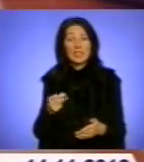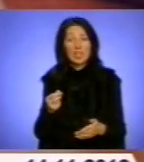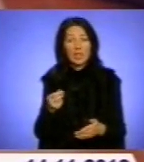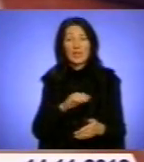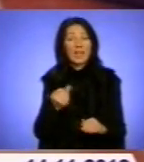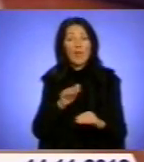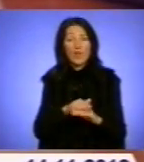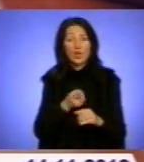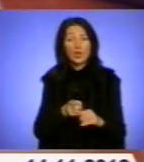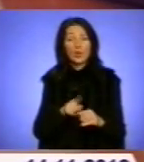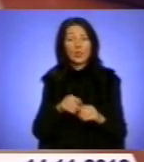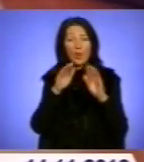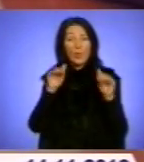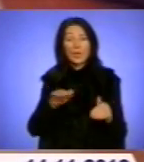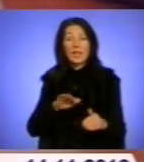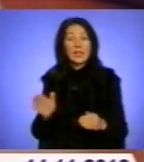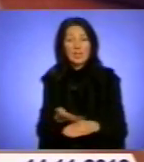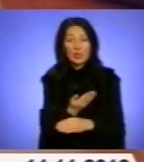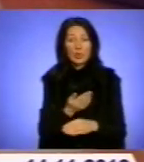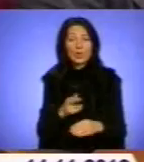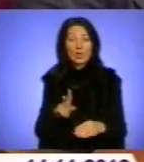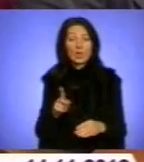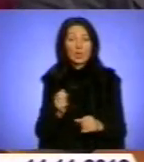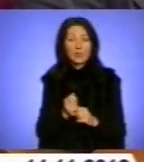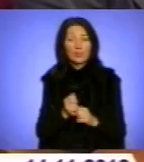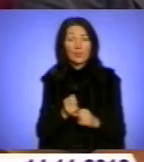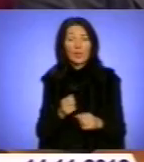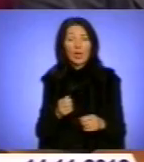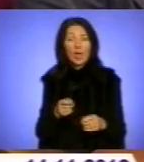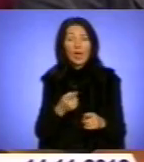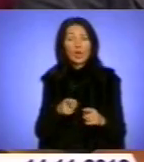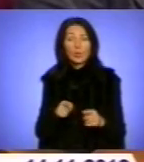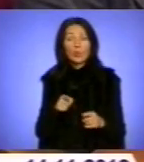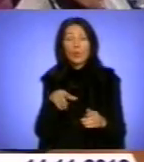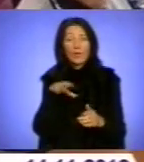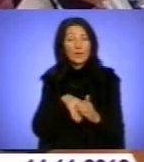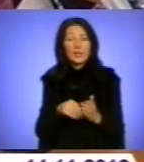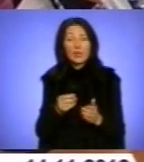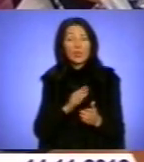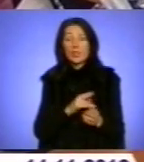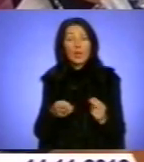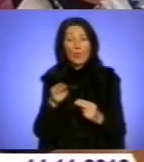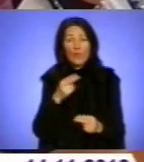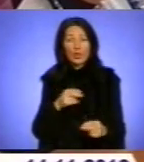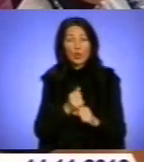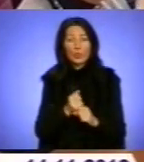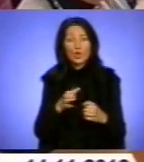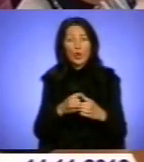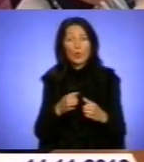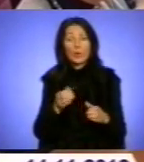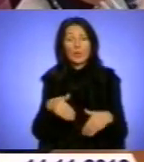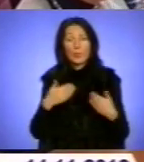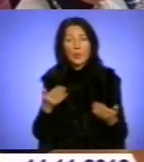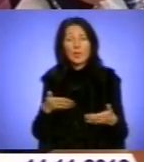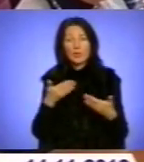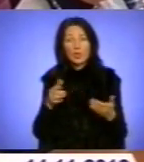що за рік цей пункт не знесуть, як це коїться із МАФами. Тобто вкладені гроші навіть не окупляться. Робоча група запропонувала звернутися до Кабміну